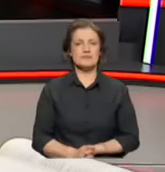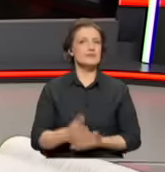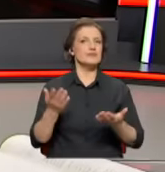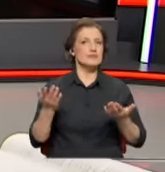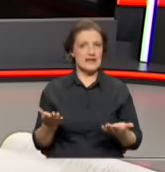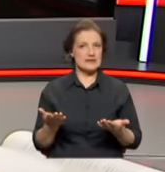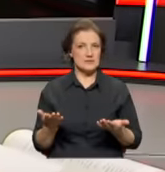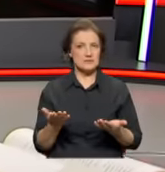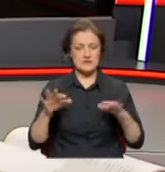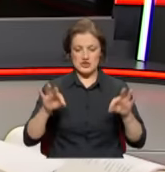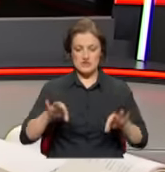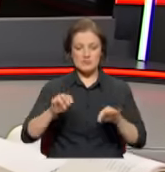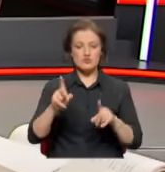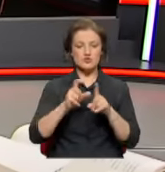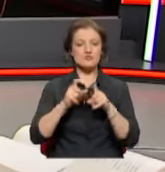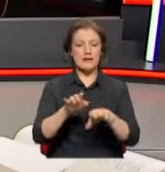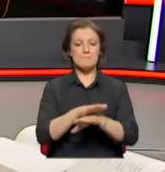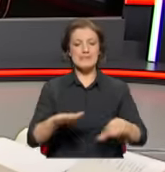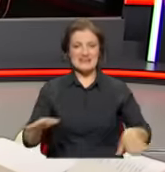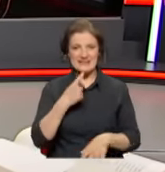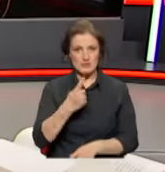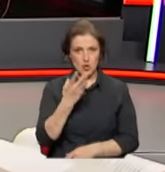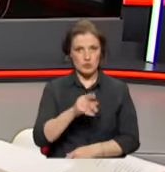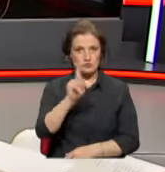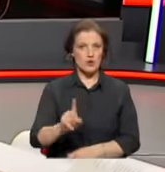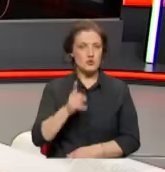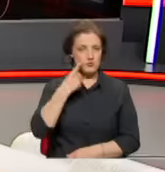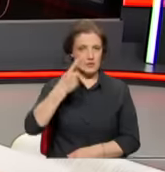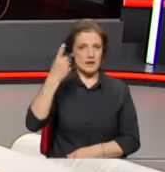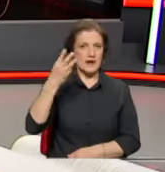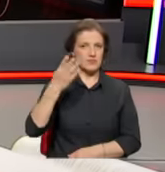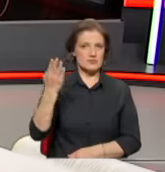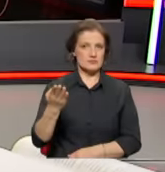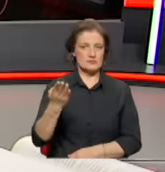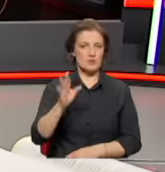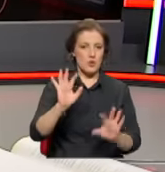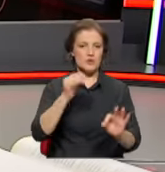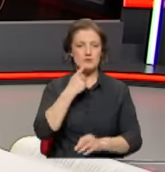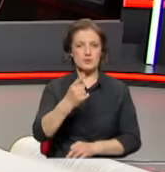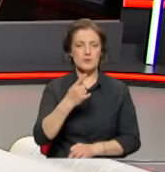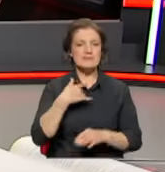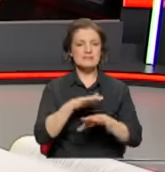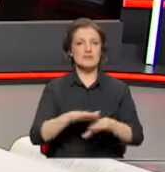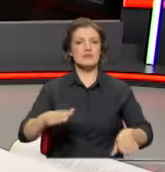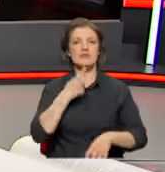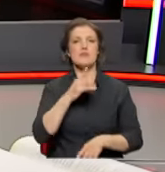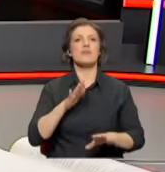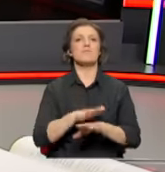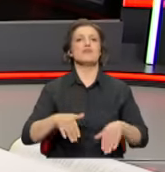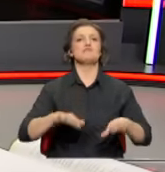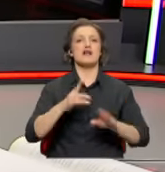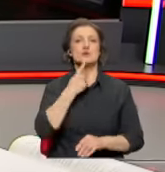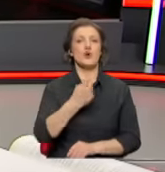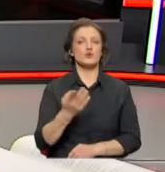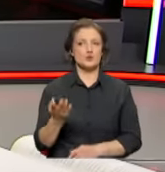Neydi? Şimdi bu durumda bitti demiş oldu mu Cumhurbaşkanı Erdoğan? Öyle diyordu ya, biz bitti demeden bitmez diye.